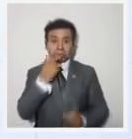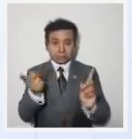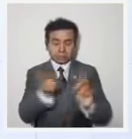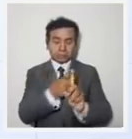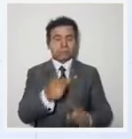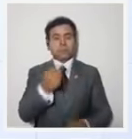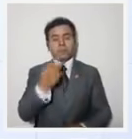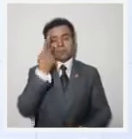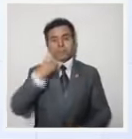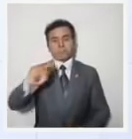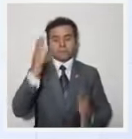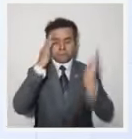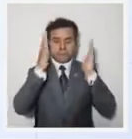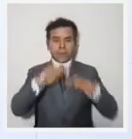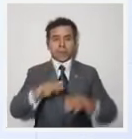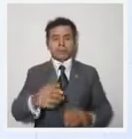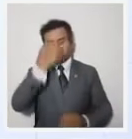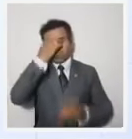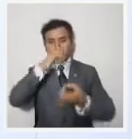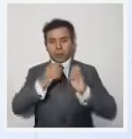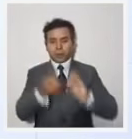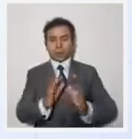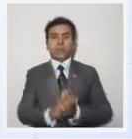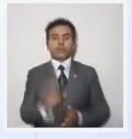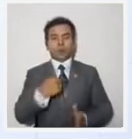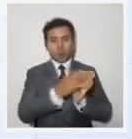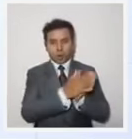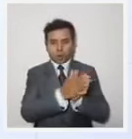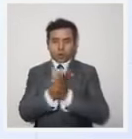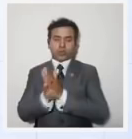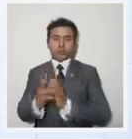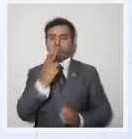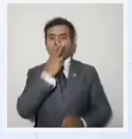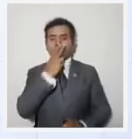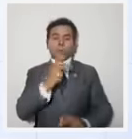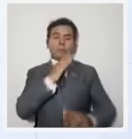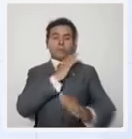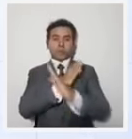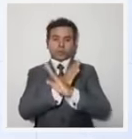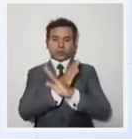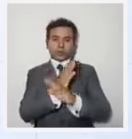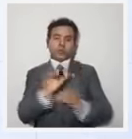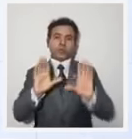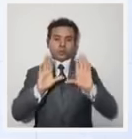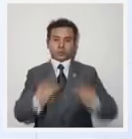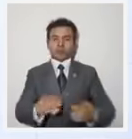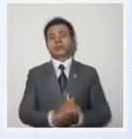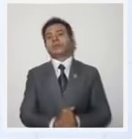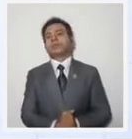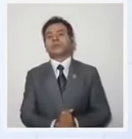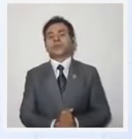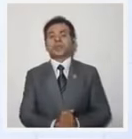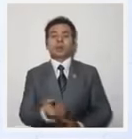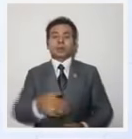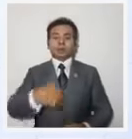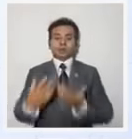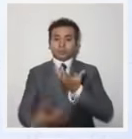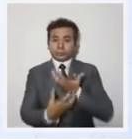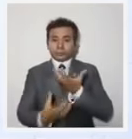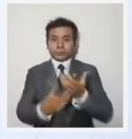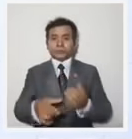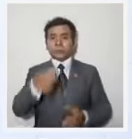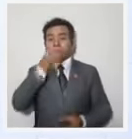জন্য ঝুঁকি, তেমনি কোভিড-19 আক্রান্ত হওয়ার ক্ষেত্রেও ধূমপান একটি ঝুঁকি হিসেবে কাজ করে। কাজেই ধূমপান থেকে বিরত